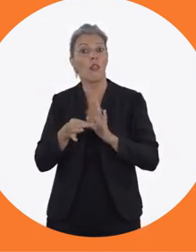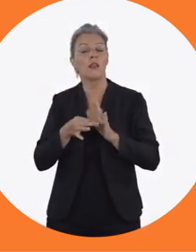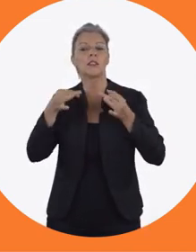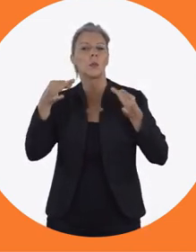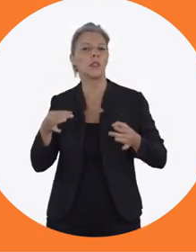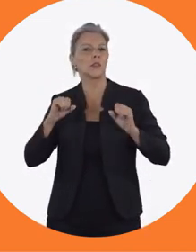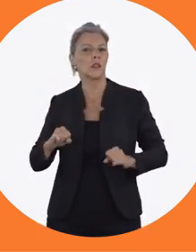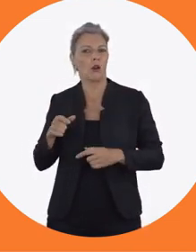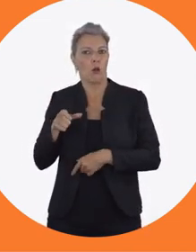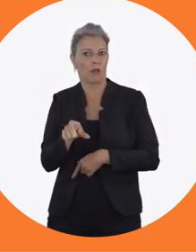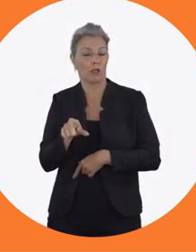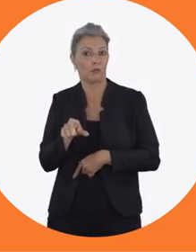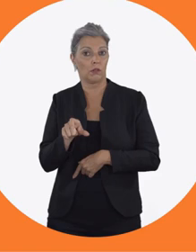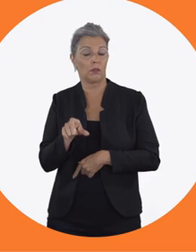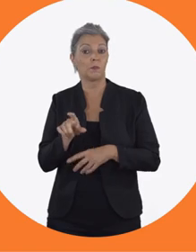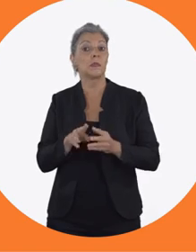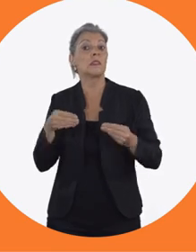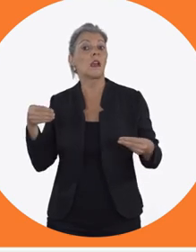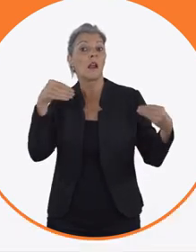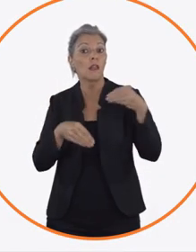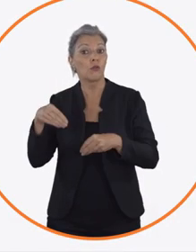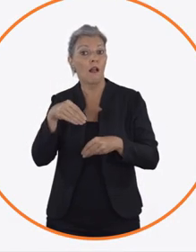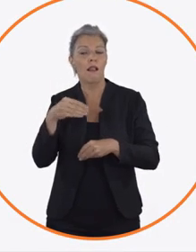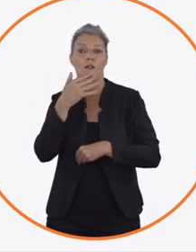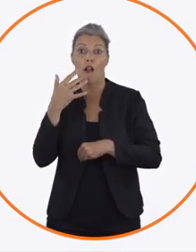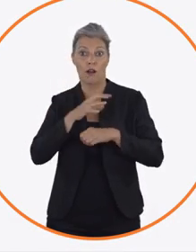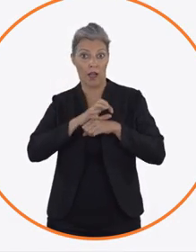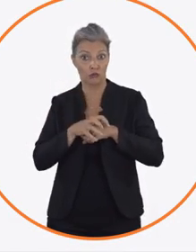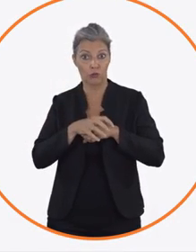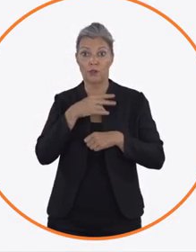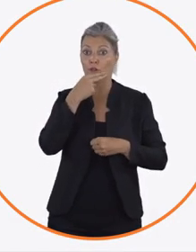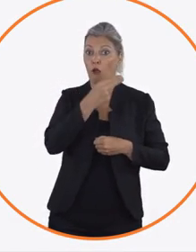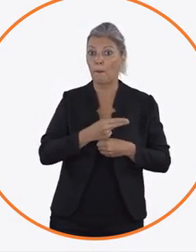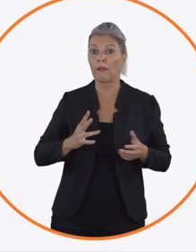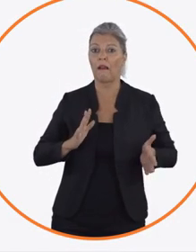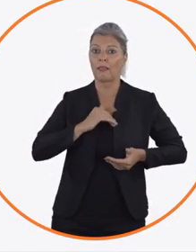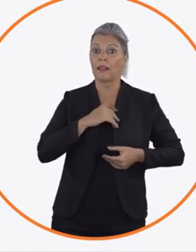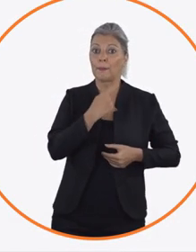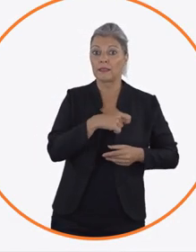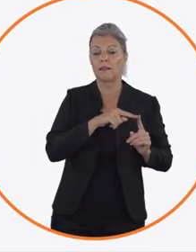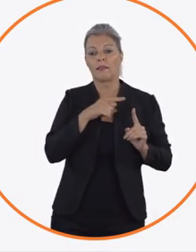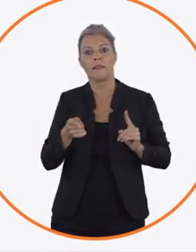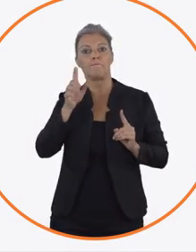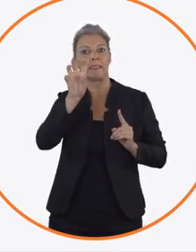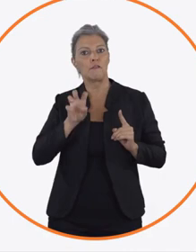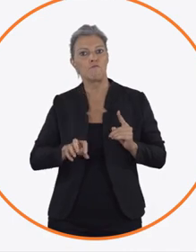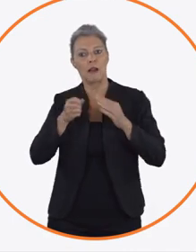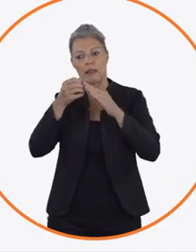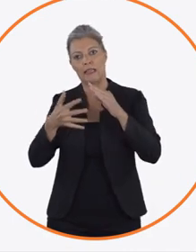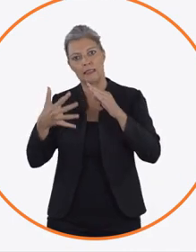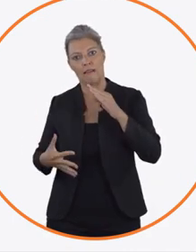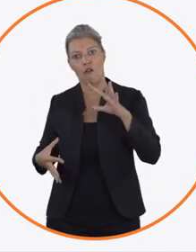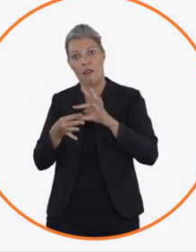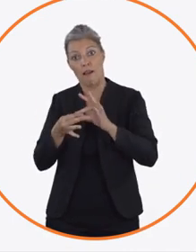indicazioni che saranno fornite prima e durante le operazioni di voto. La scheda di colore arancione contiene i nomi dei candidati presidente, i simboli delle